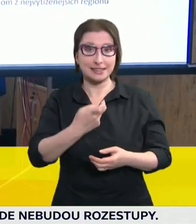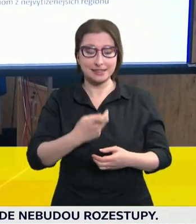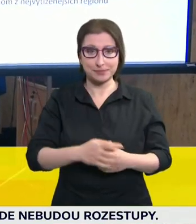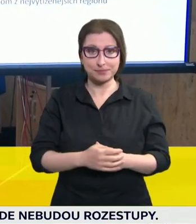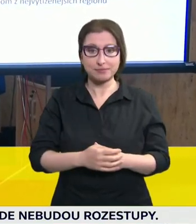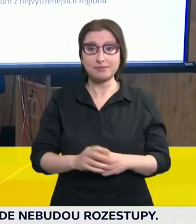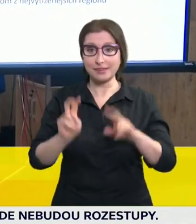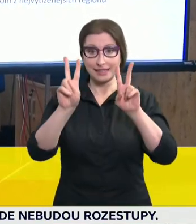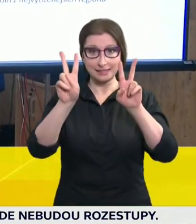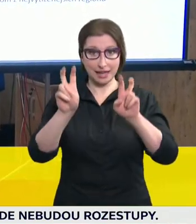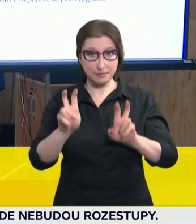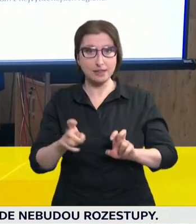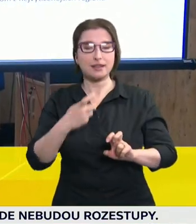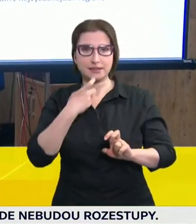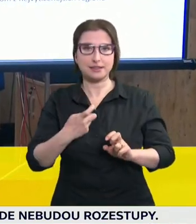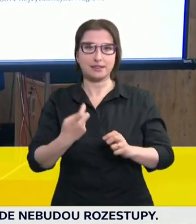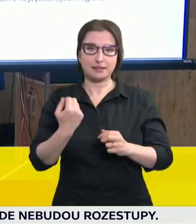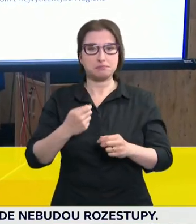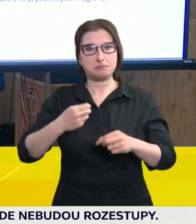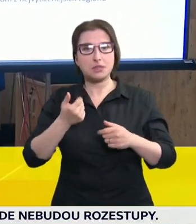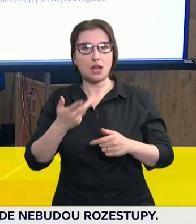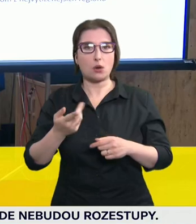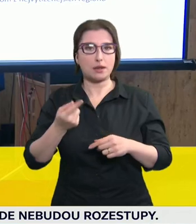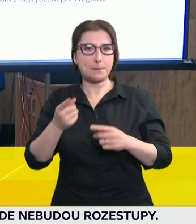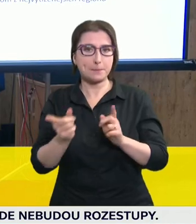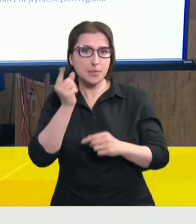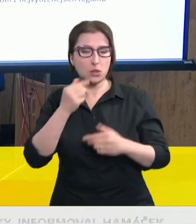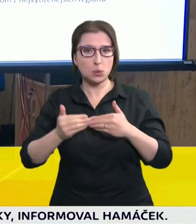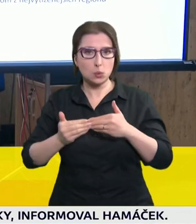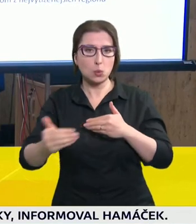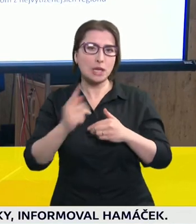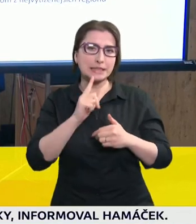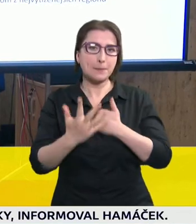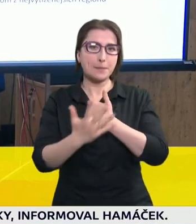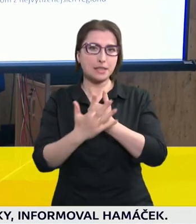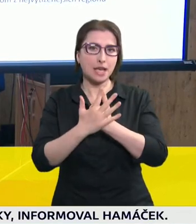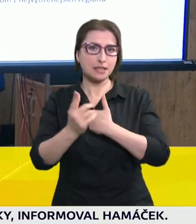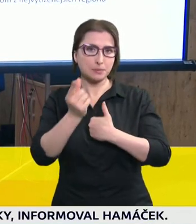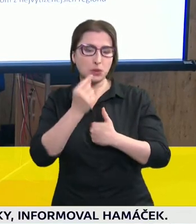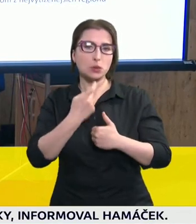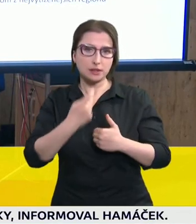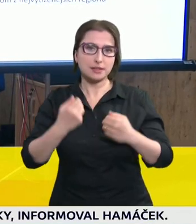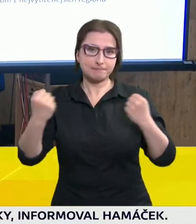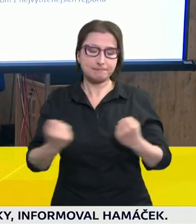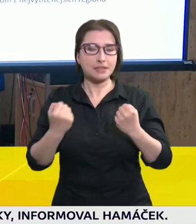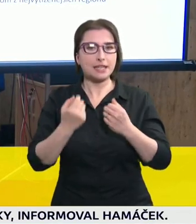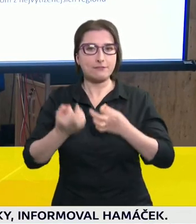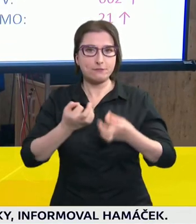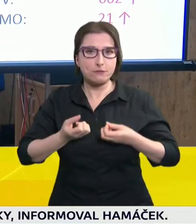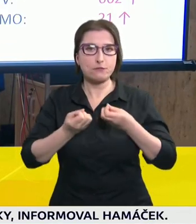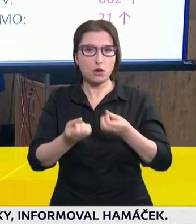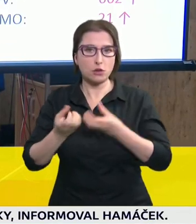bychom my dneska chtěli během těch následujících zhruba 15 minut komentovat jednotlivými účastníky